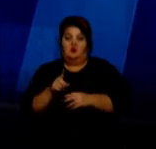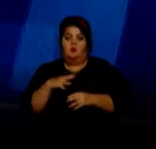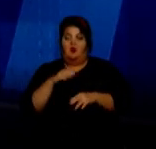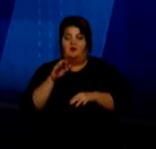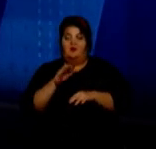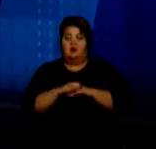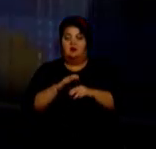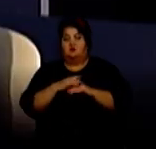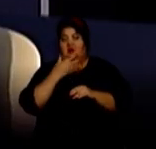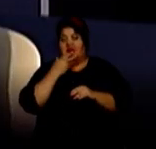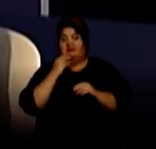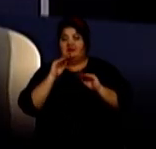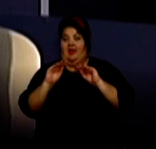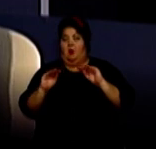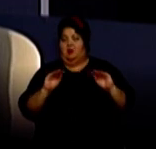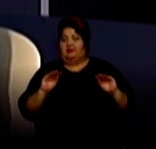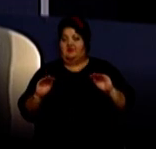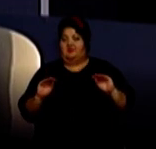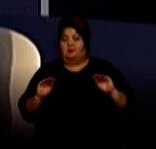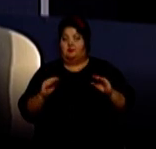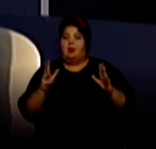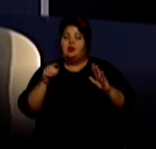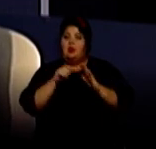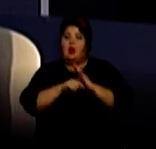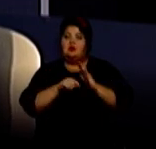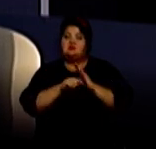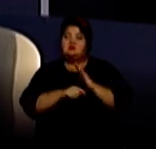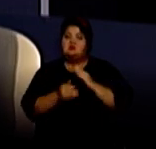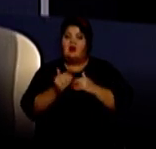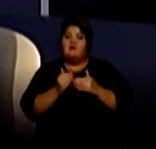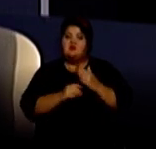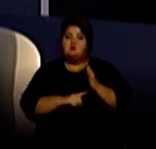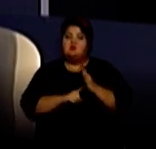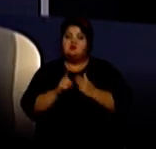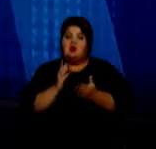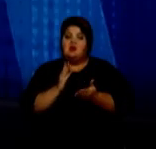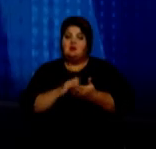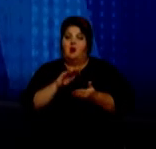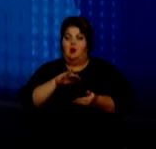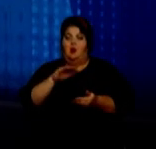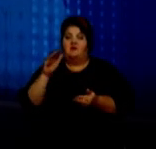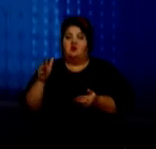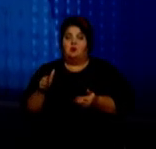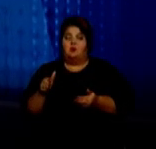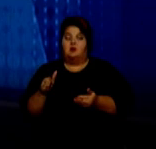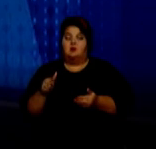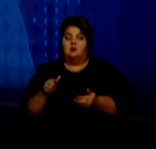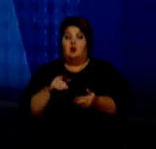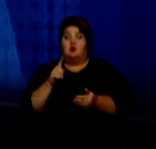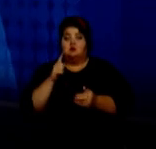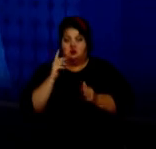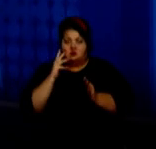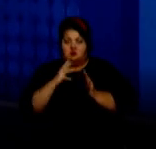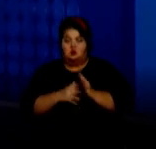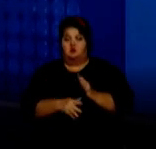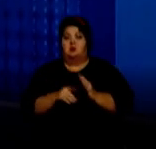фактично декоративним. А яке значення від початку мав купол у композиції будівлі? Тому що, це зрозуміло,